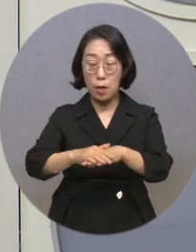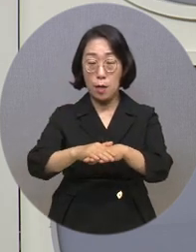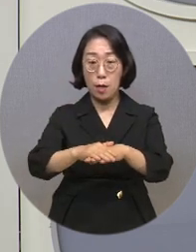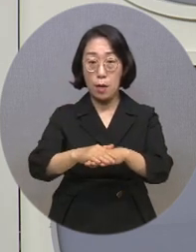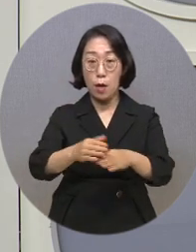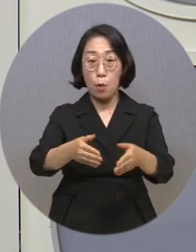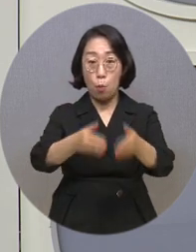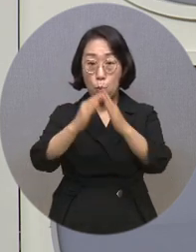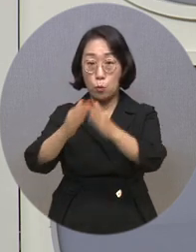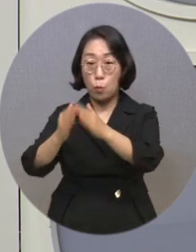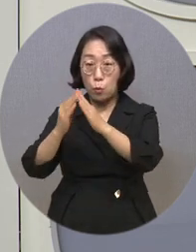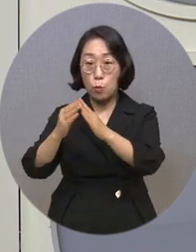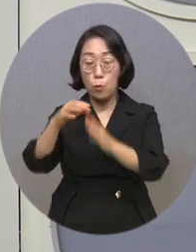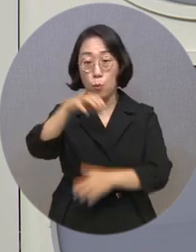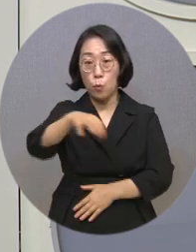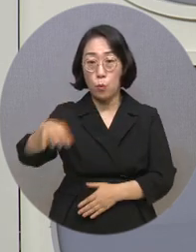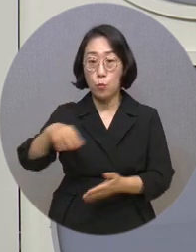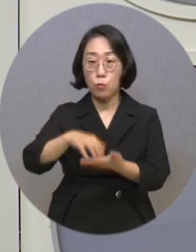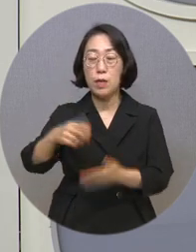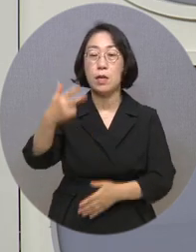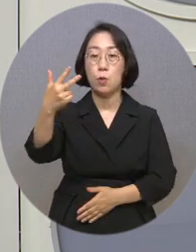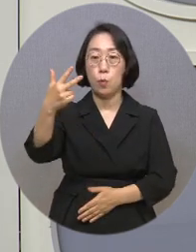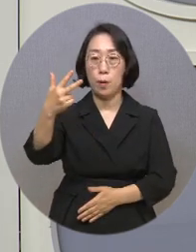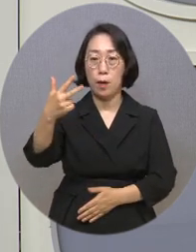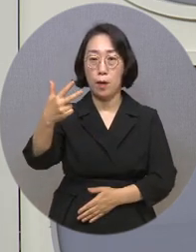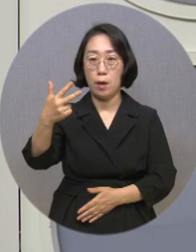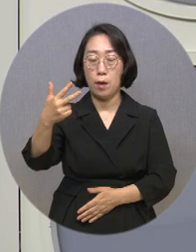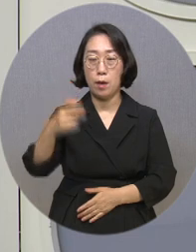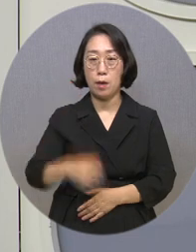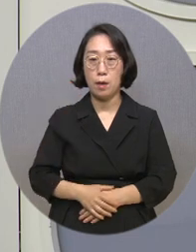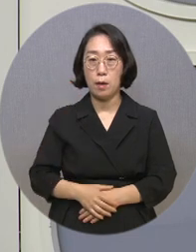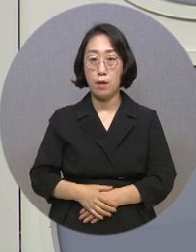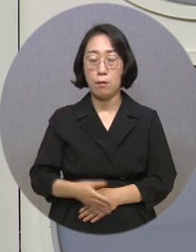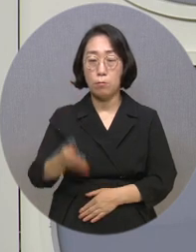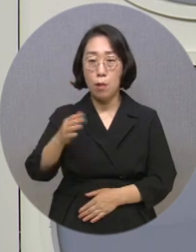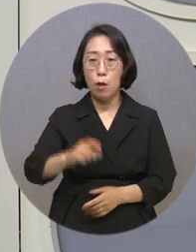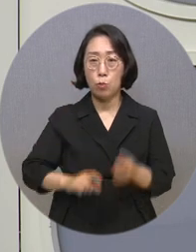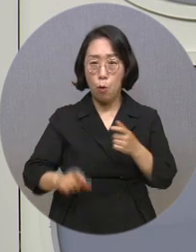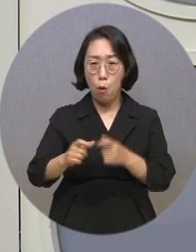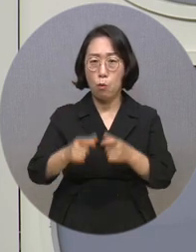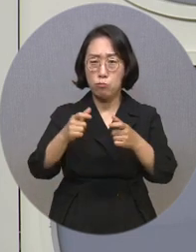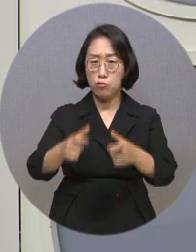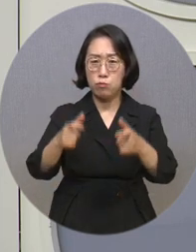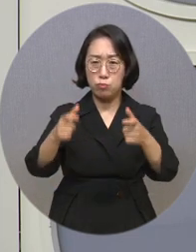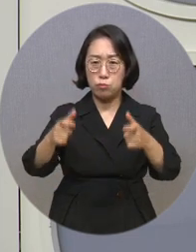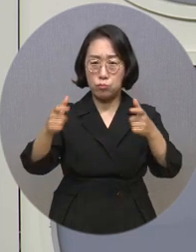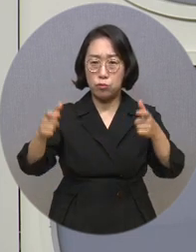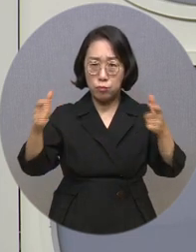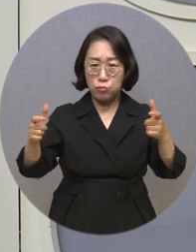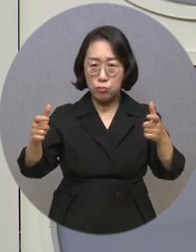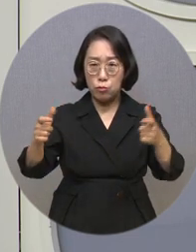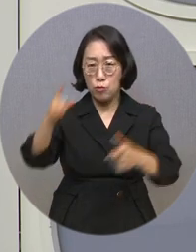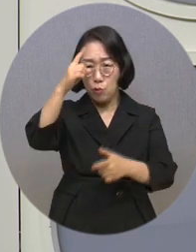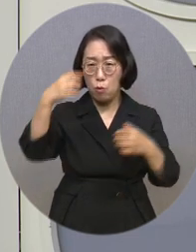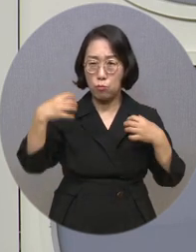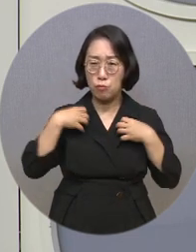없었어요. 그래서 정부가 이제 그러다 보니까 노인 인구가 계속 많아지고 하니까 정부가 지원을 할 수